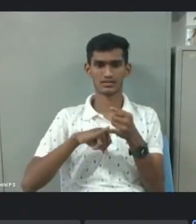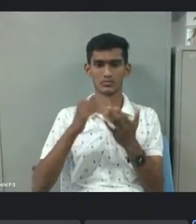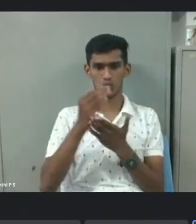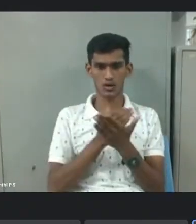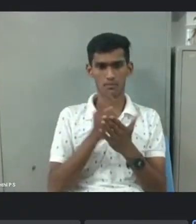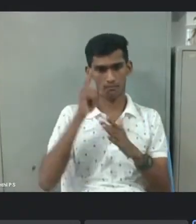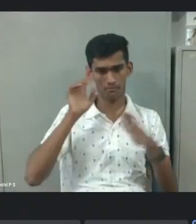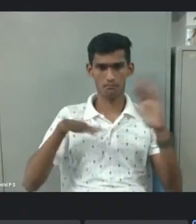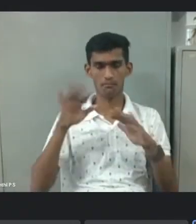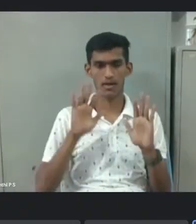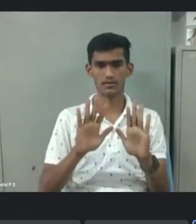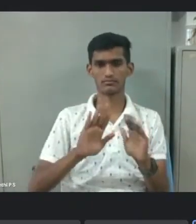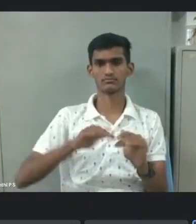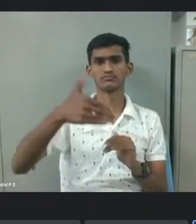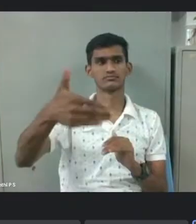സെഷൻ.